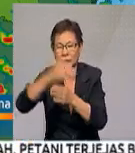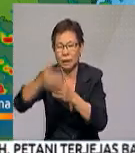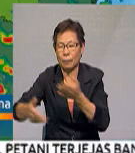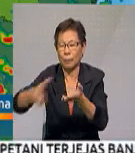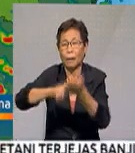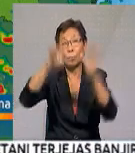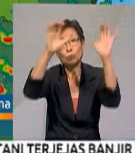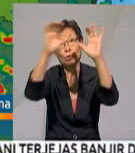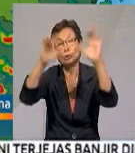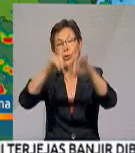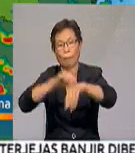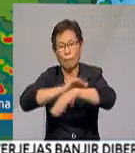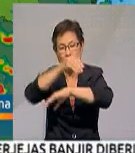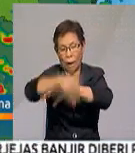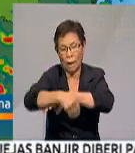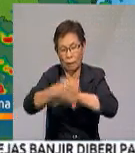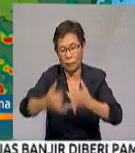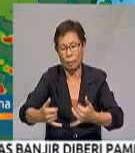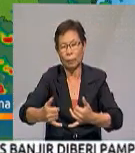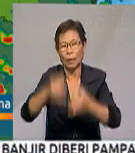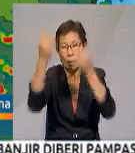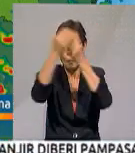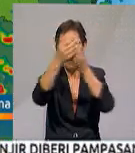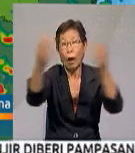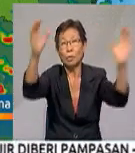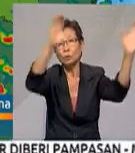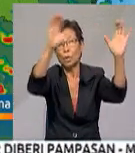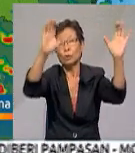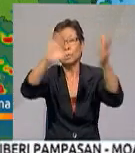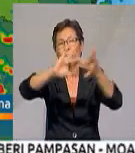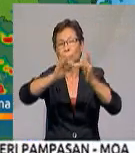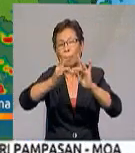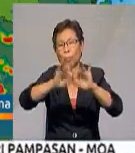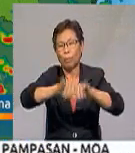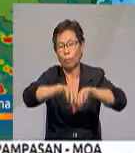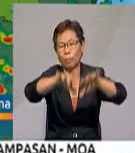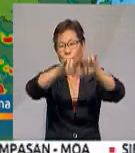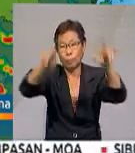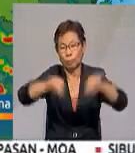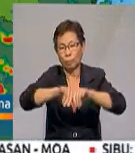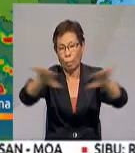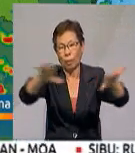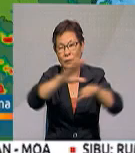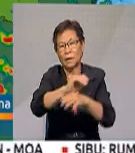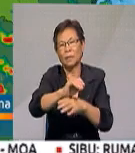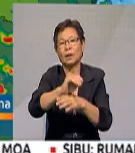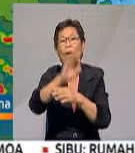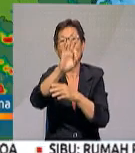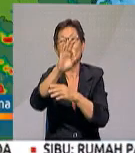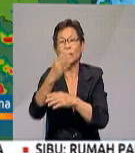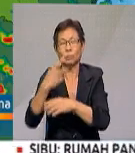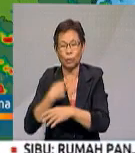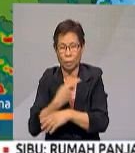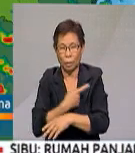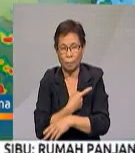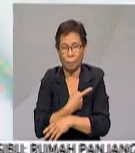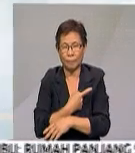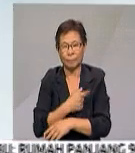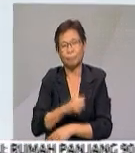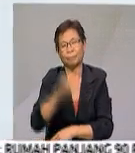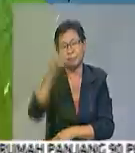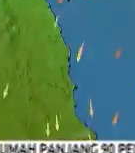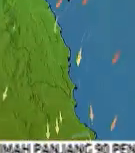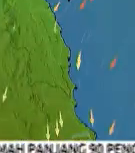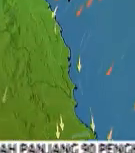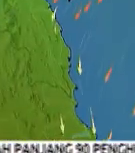laporan cuaca buat malam ini. Dapatkan informasi cuaca di laman sesawang dan juga media sosial kami. Saya Abdullah Aizat. Assalamualaikum.